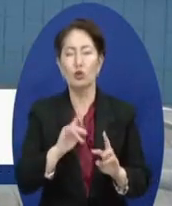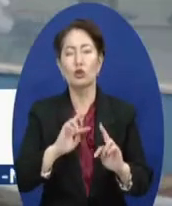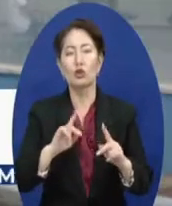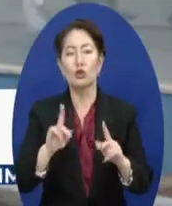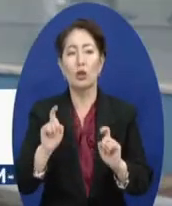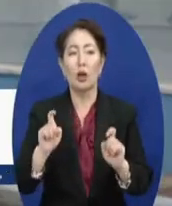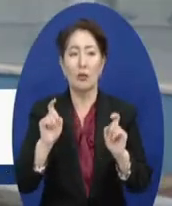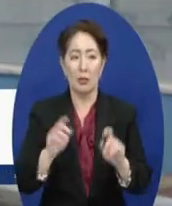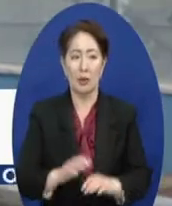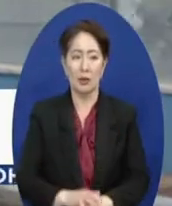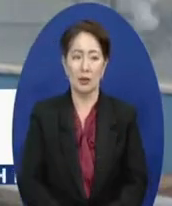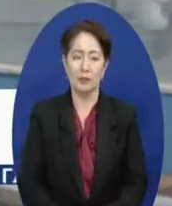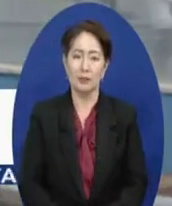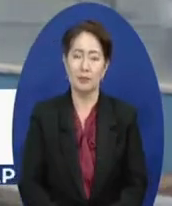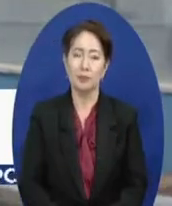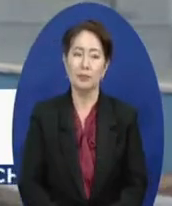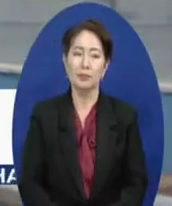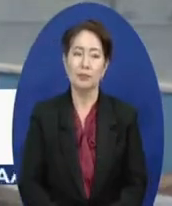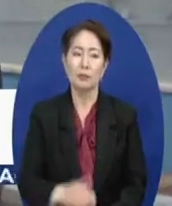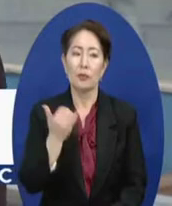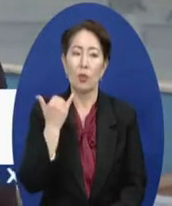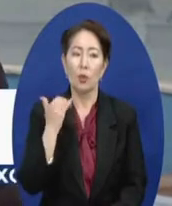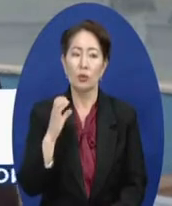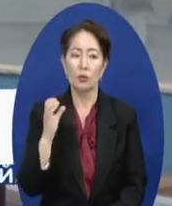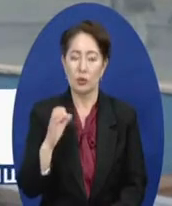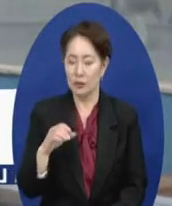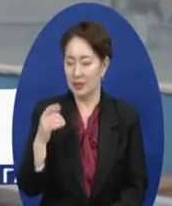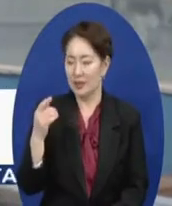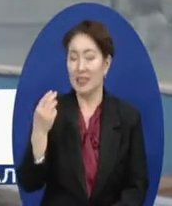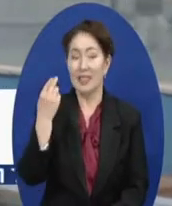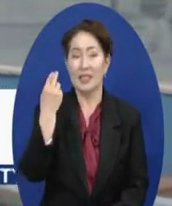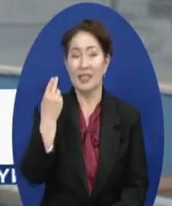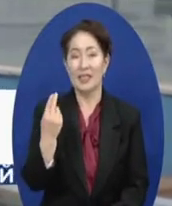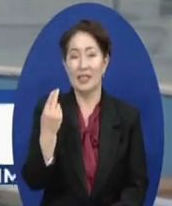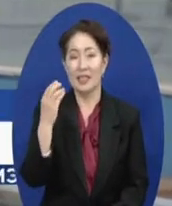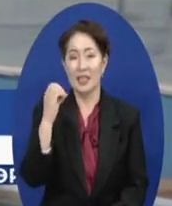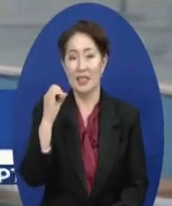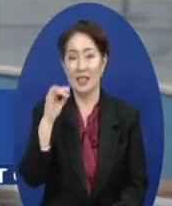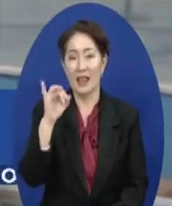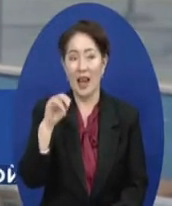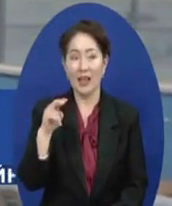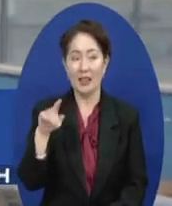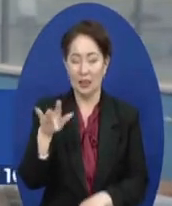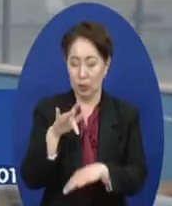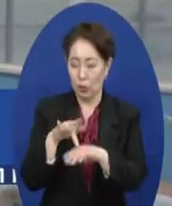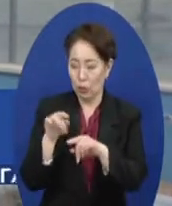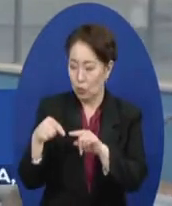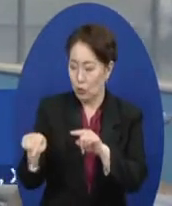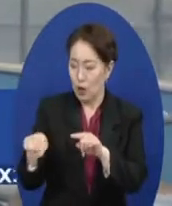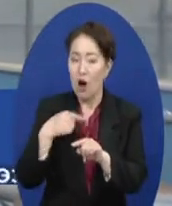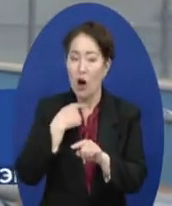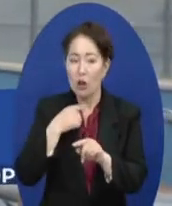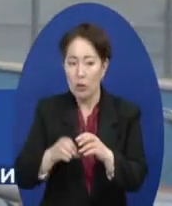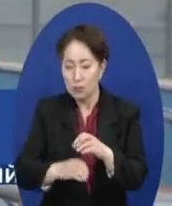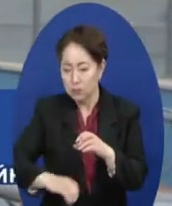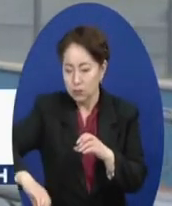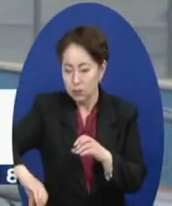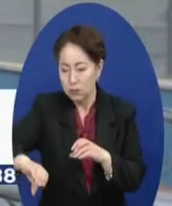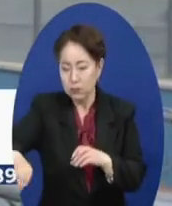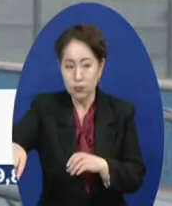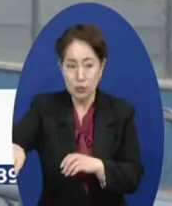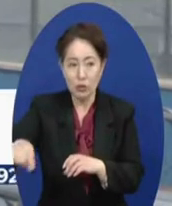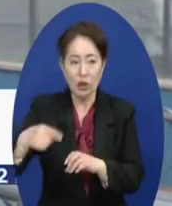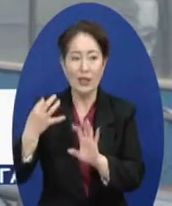дүүргдэг юм а. Ус нь бол энэ хэд одоо энэ Central Tower-ийн утлын төвлөсөн системээс 80